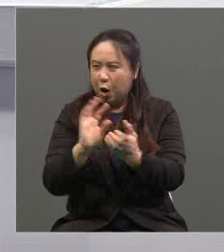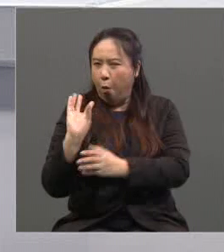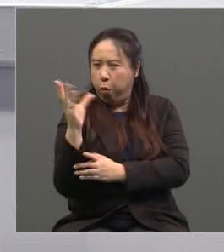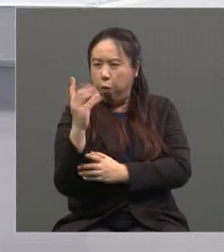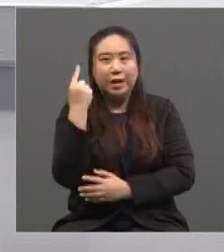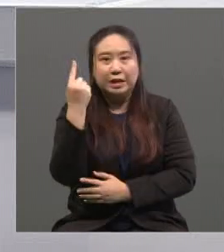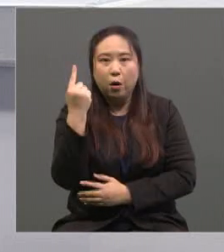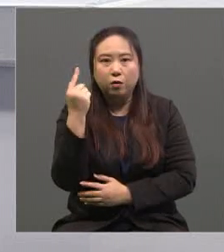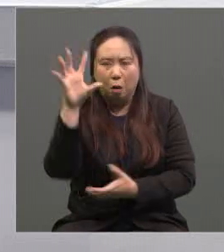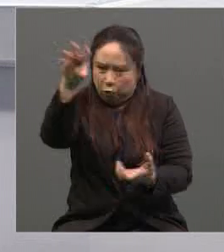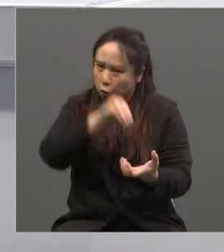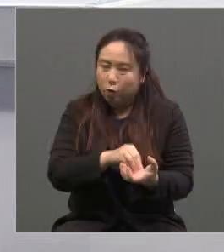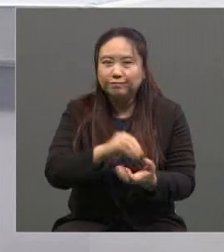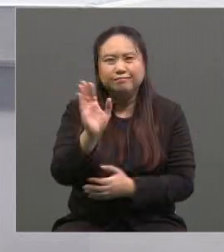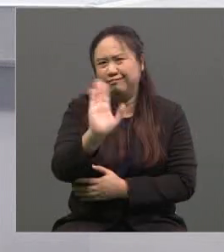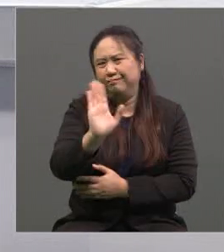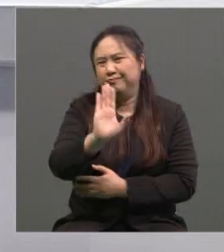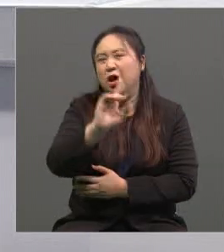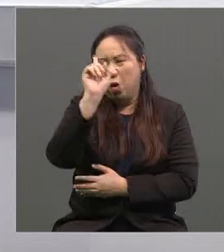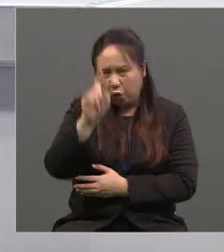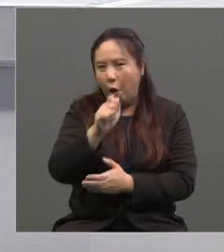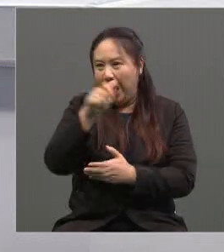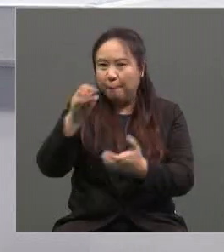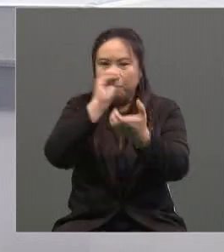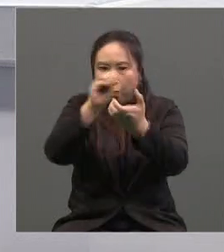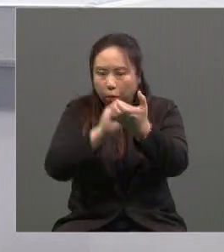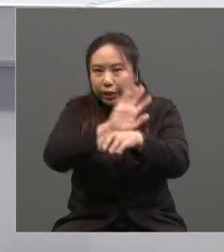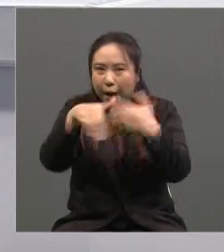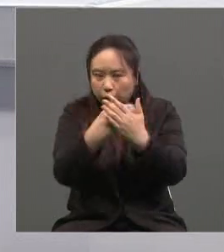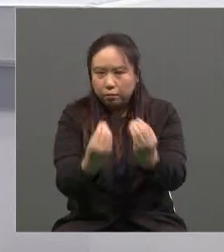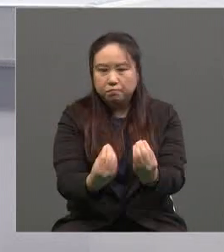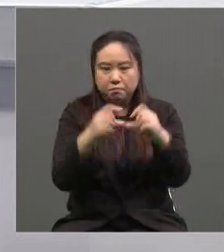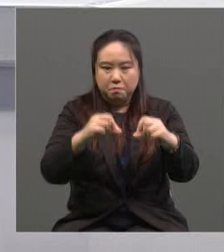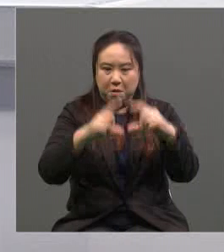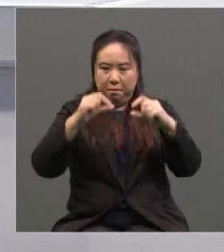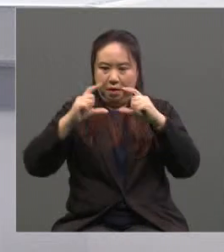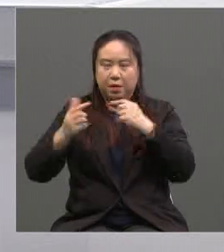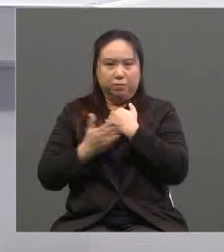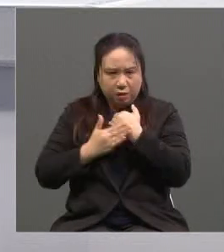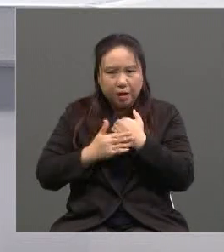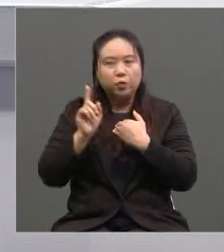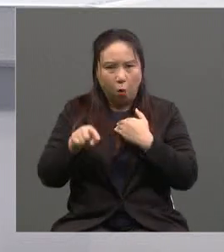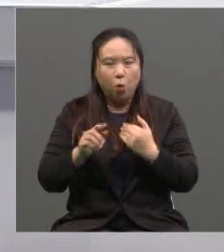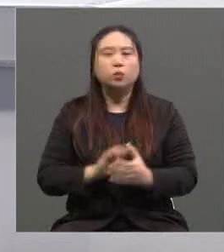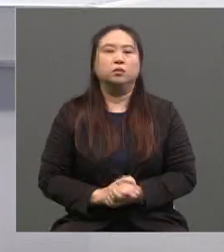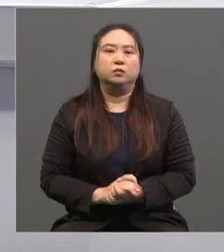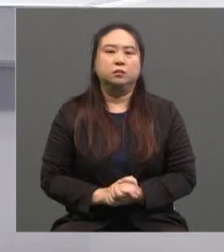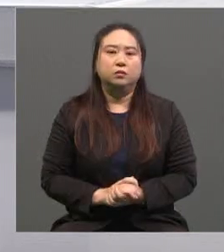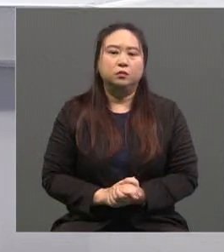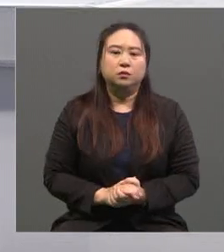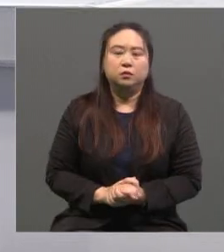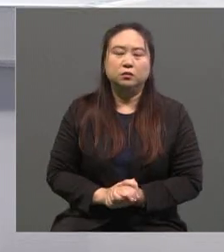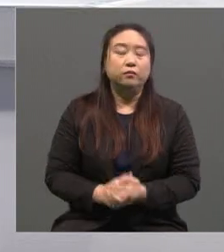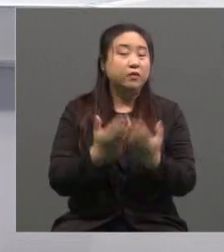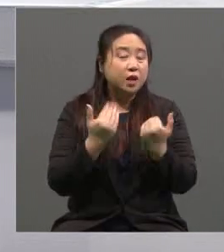ฉุกเฉินที่ต้องโหลดเขาไว้ในเครื่อง ครับ แต่ว่าเขาบูรณาการเขาก็ส่งกันหมดอื เห็ ม นได้ว่าส่วนใหญ่เนี่ยนะครับจะมาจากแอปหรือว่าจะเป็